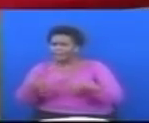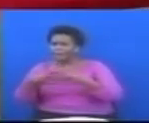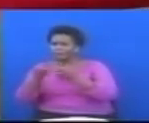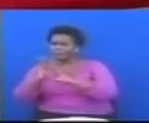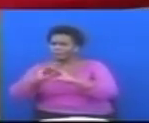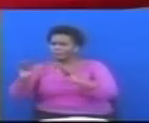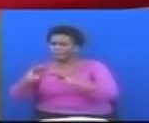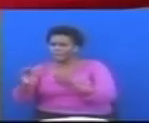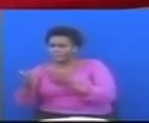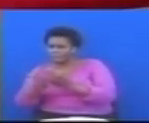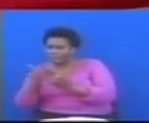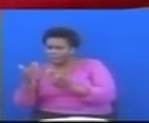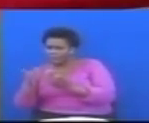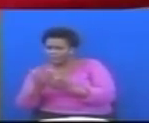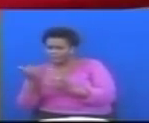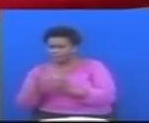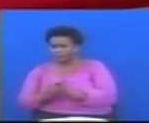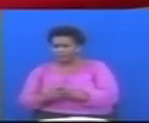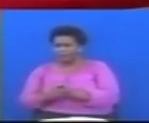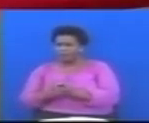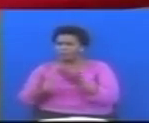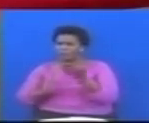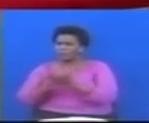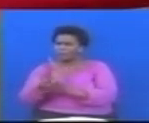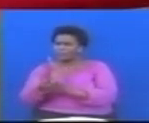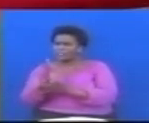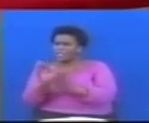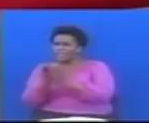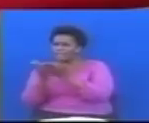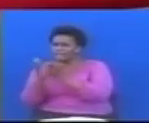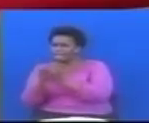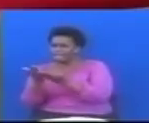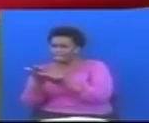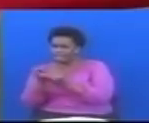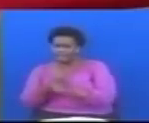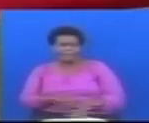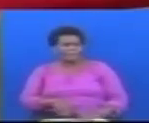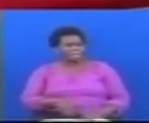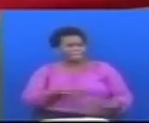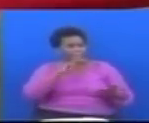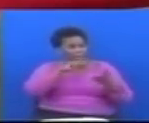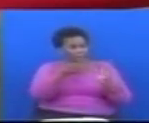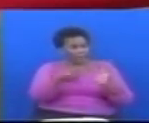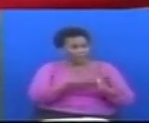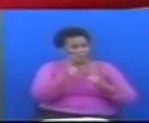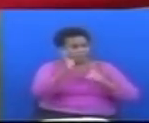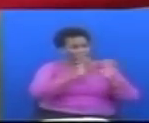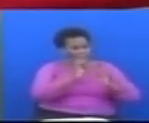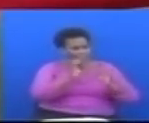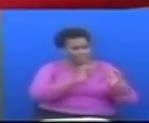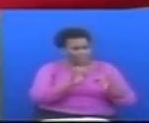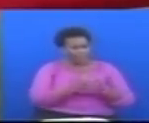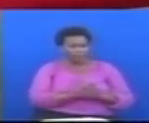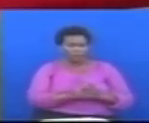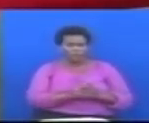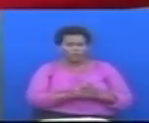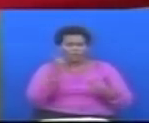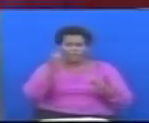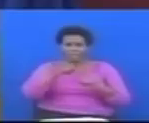chanya kupitia vitini vya malezi na makuzi, na kuandaa mikakati ya mawasiliano kuelimisha wananchi kuachana na mila potofu.